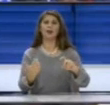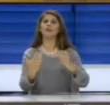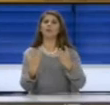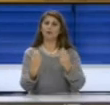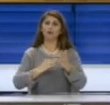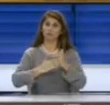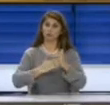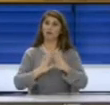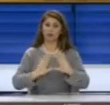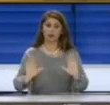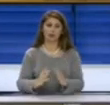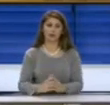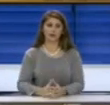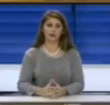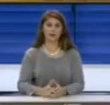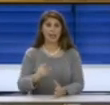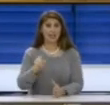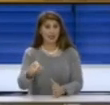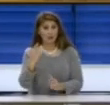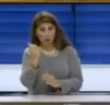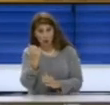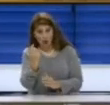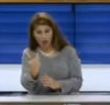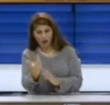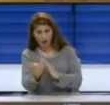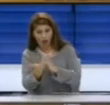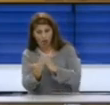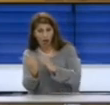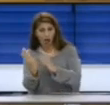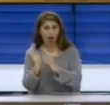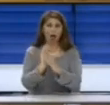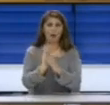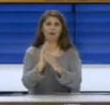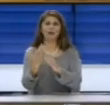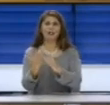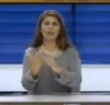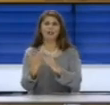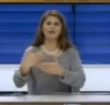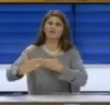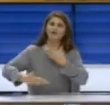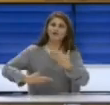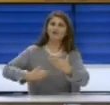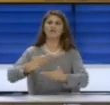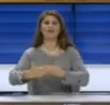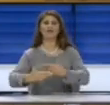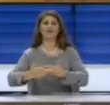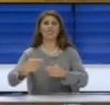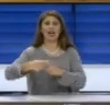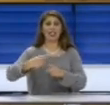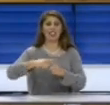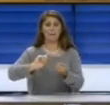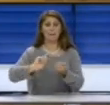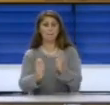υπηρεσίες. Και πίσω από αυτούς τους αριθμούς κρύβεται ουσιαστικά η αναγέννηση της ελληνικής